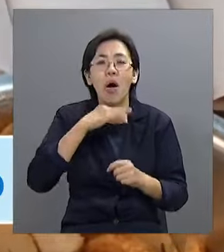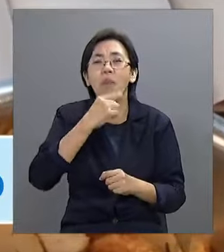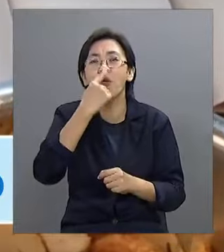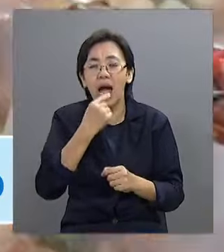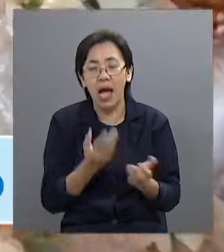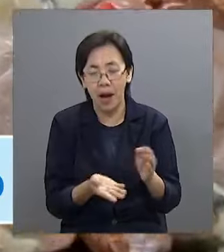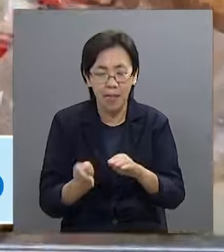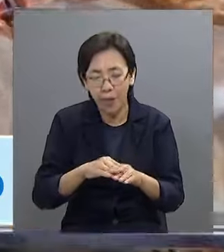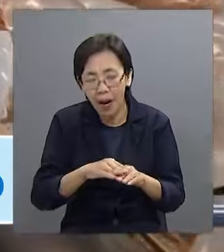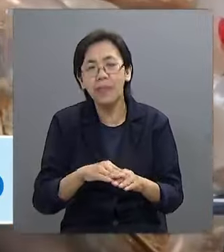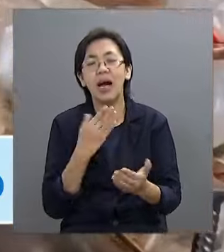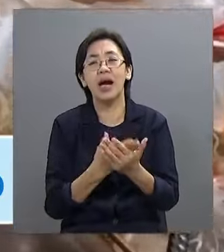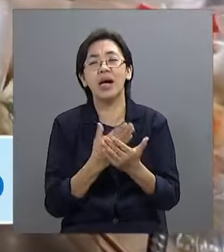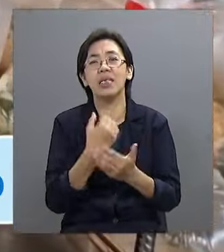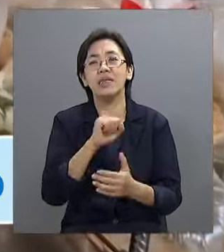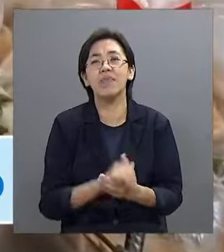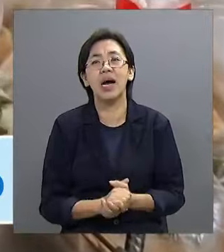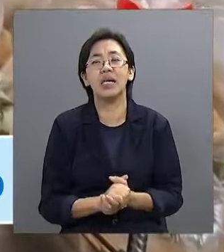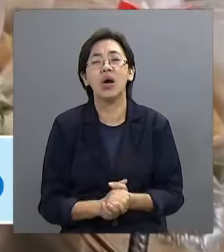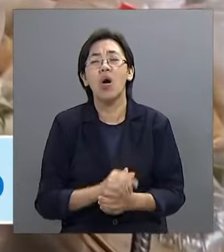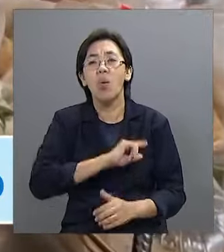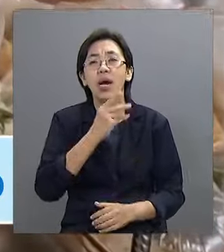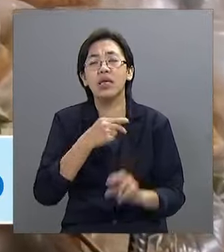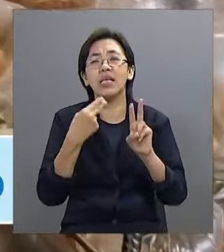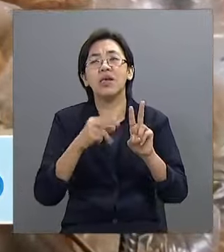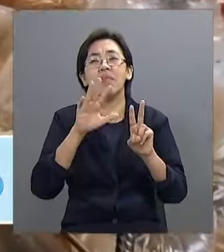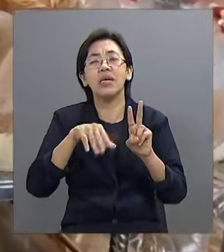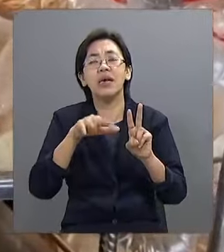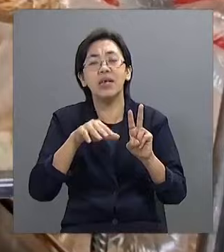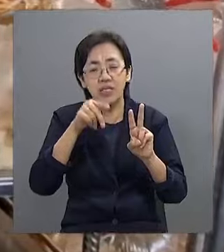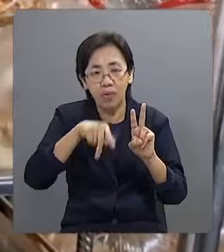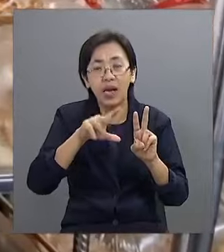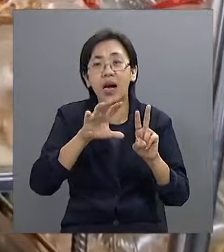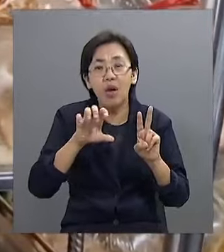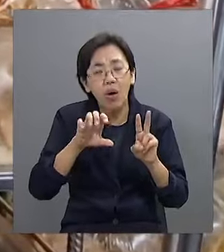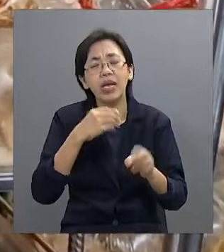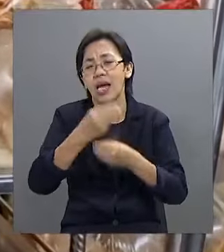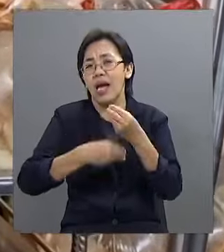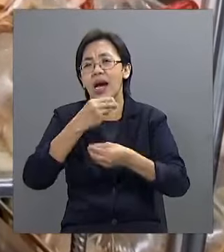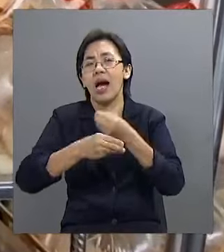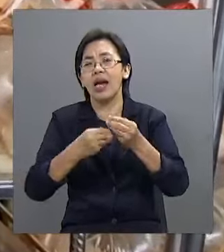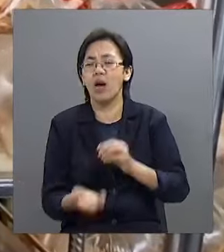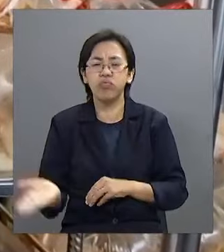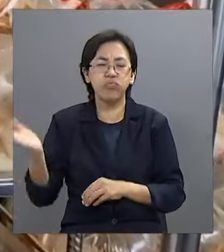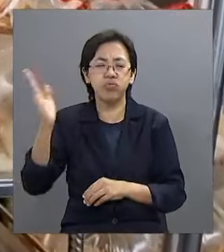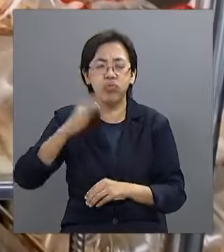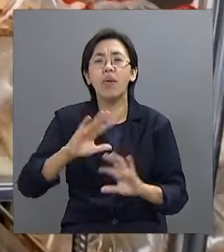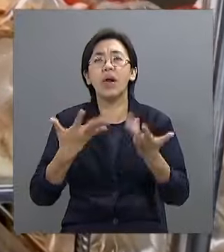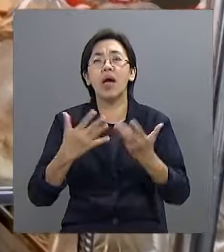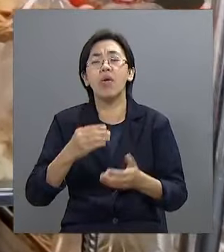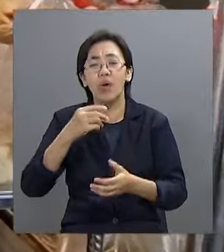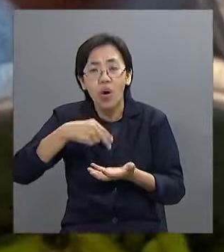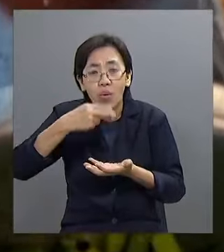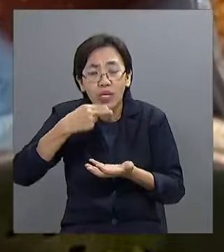าย 2,500 ห่อไม่เกินครึ่งวันขายหมดเกลี้ยงค่ะที่ร้านไม่ได้มีแค่ก๋วยเตี๋ยวหมูแดงอย่างเดียวนะคะ